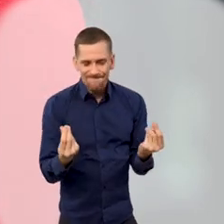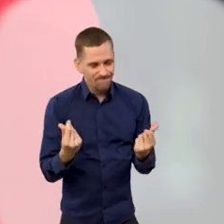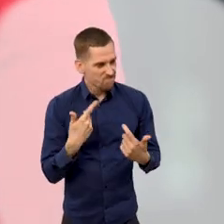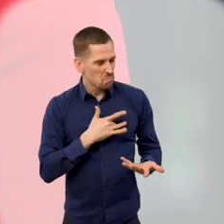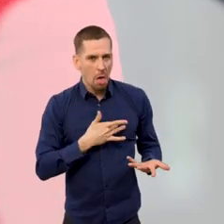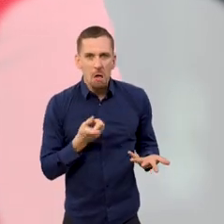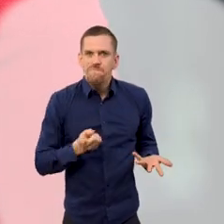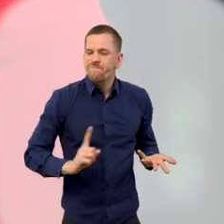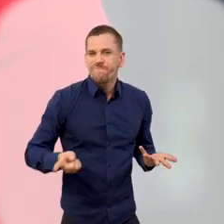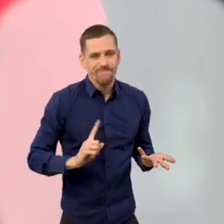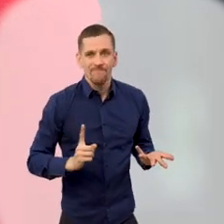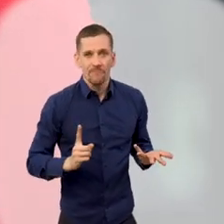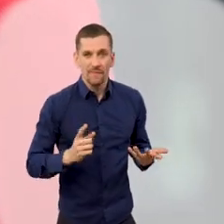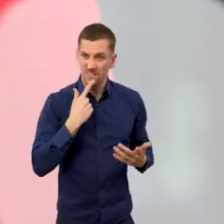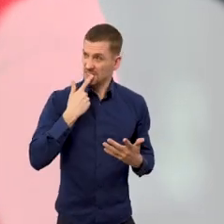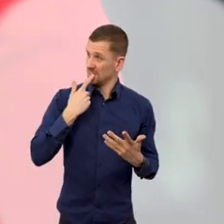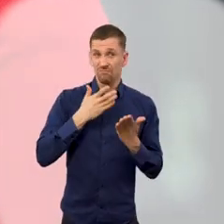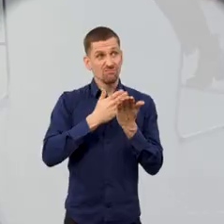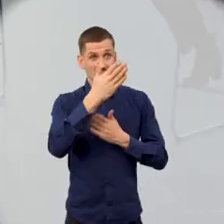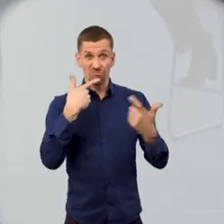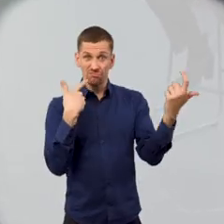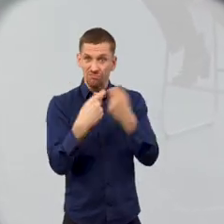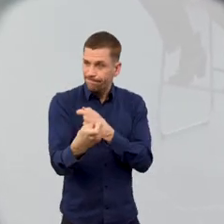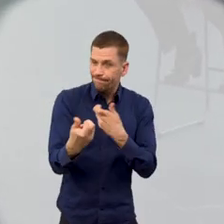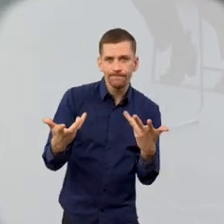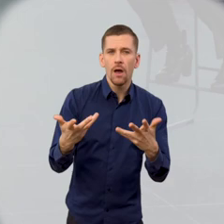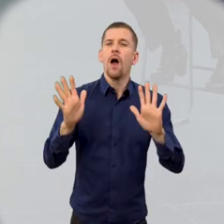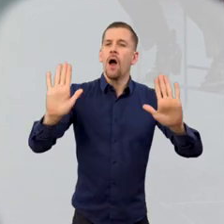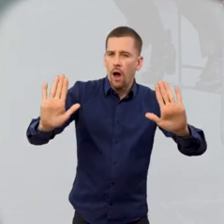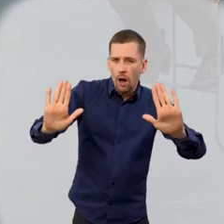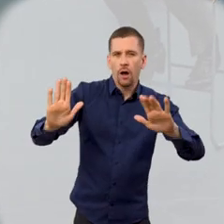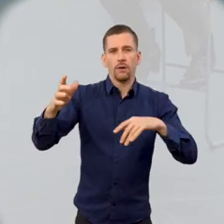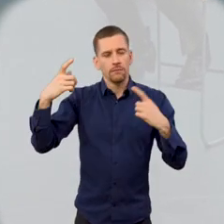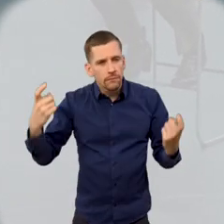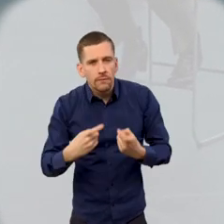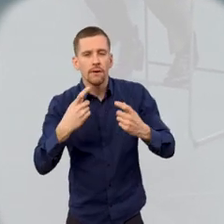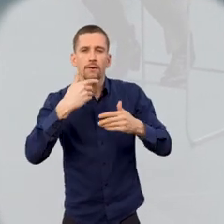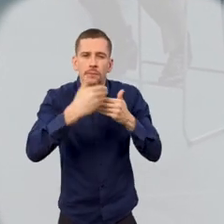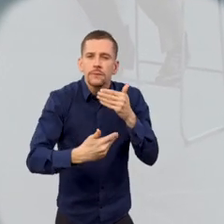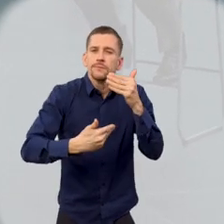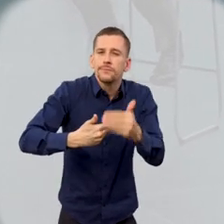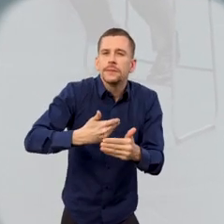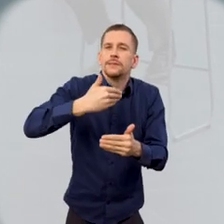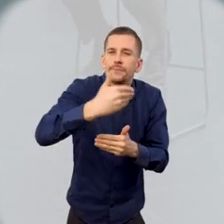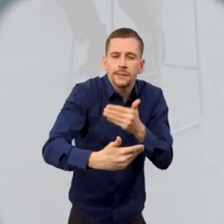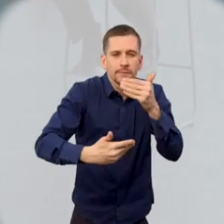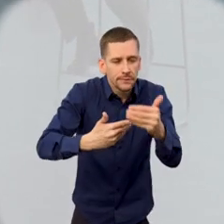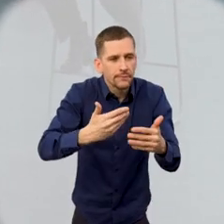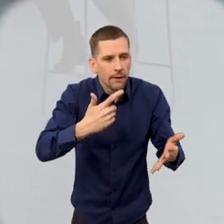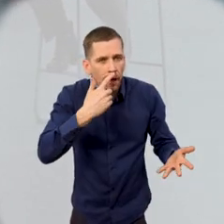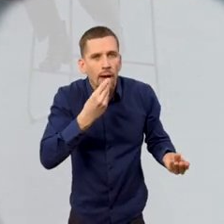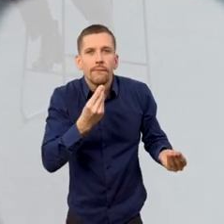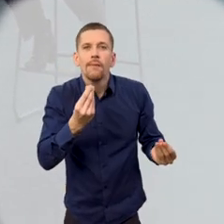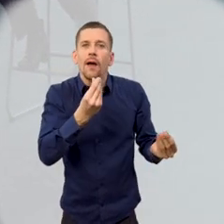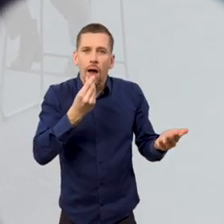sûr que voilà de lui-même ou d'elle-même il ou elle va se rendre compte que finalement le code c'est pas fait pour lui. Donc petit